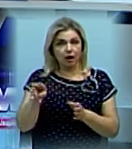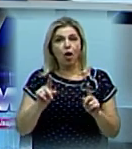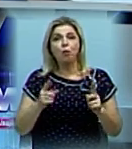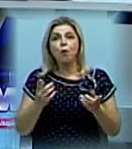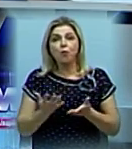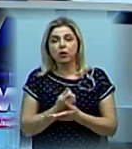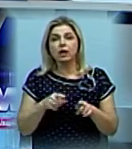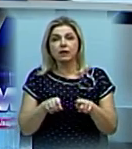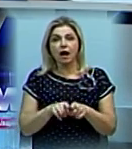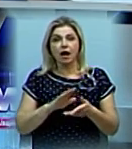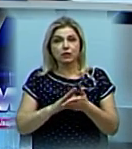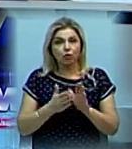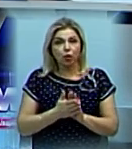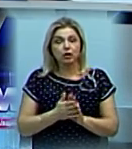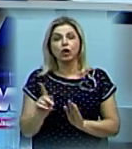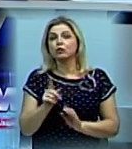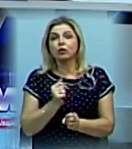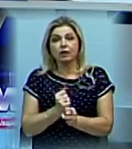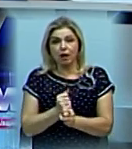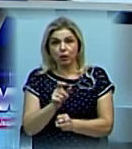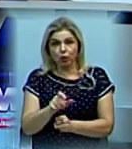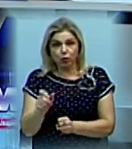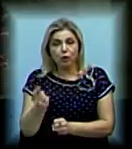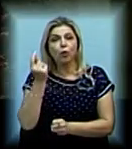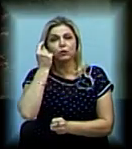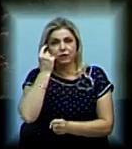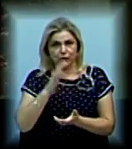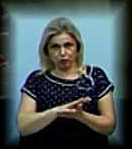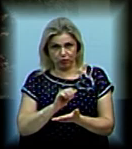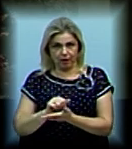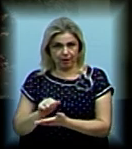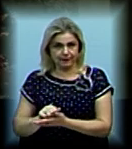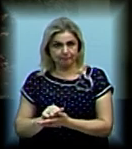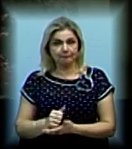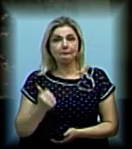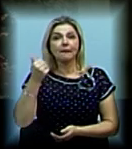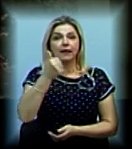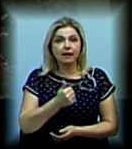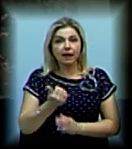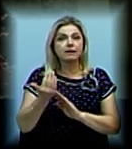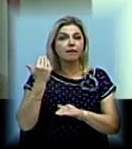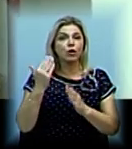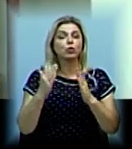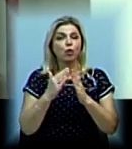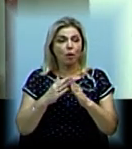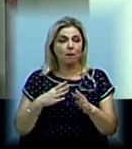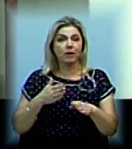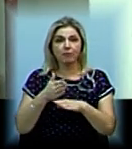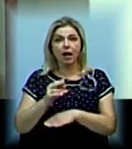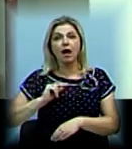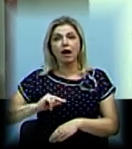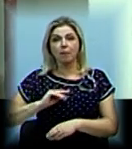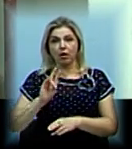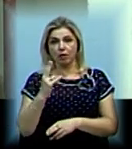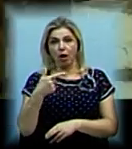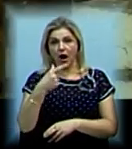ситуація та що робити людям, дізнавались наші кореспонденти. Тиждень тому до цього будинку приїхали співробітники Миколаївгазу та